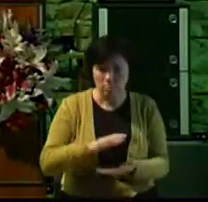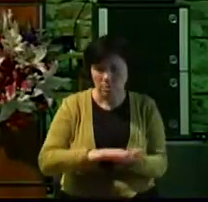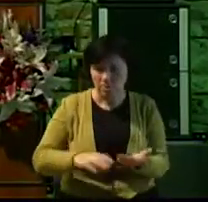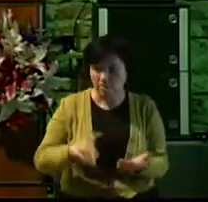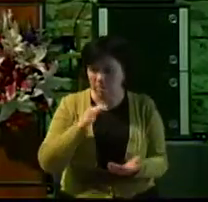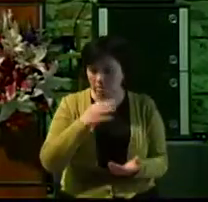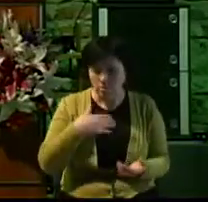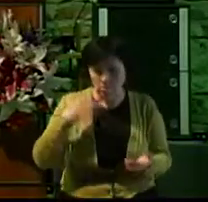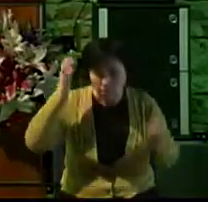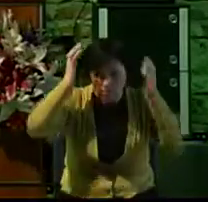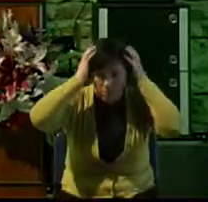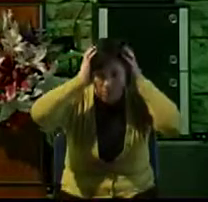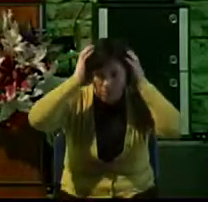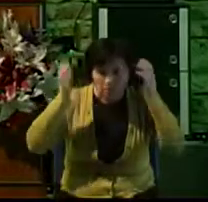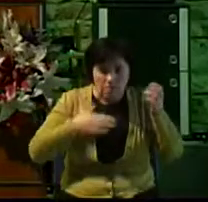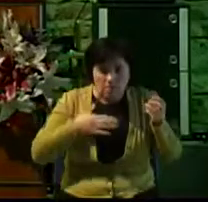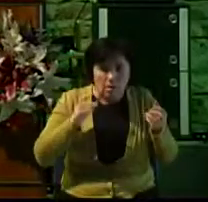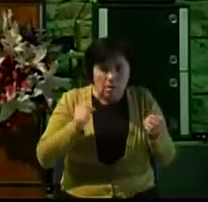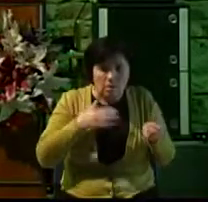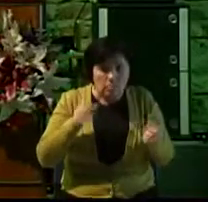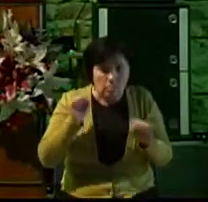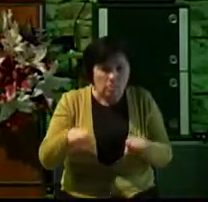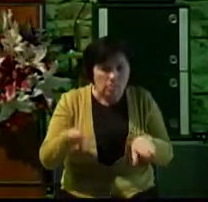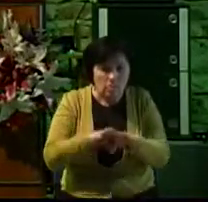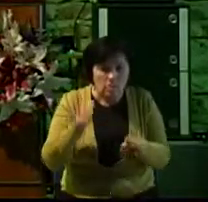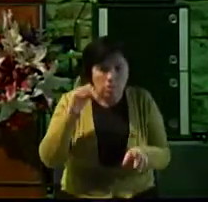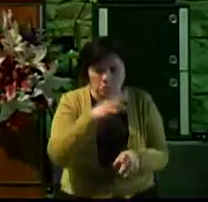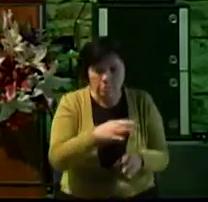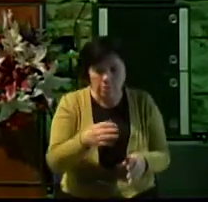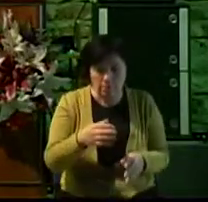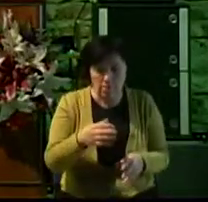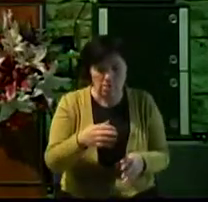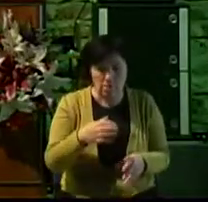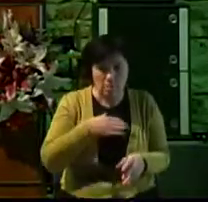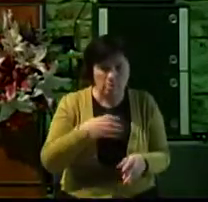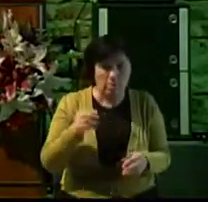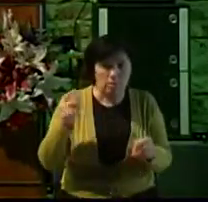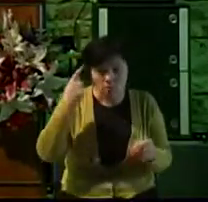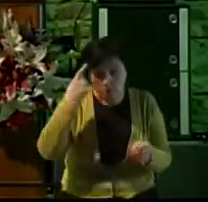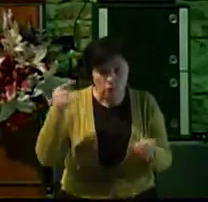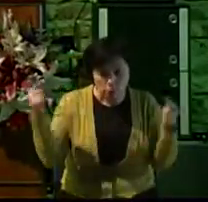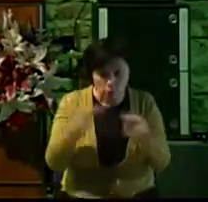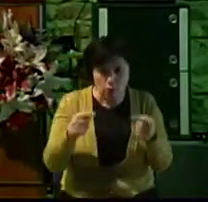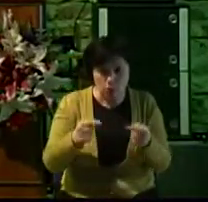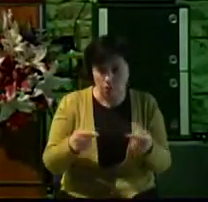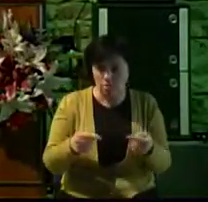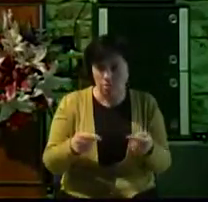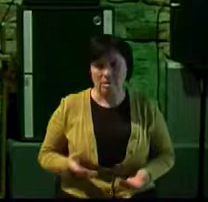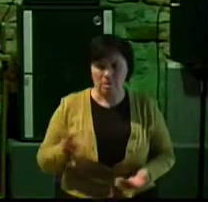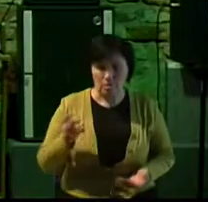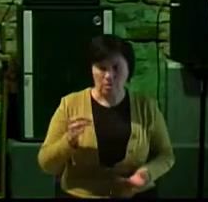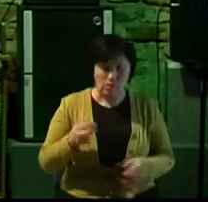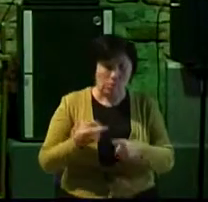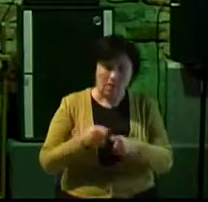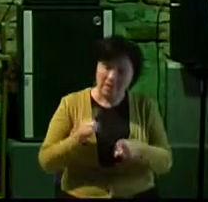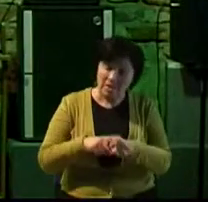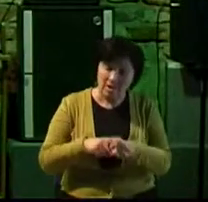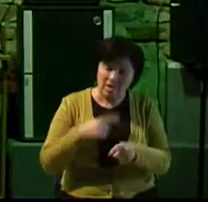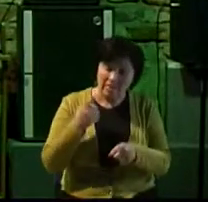Итак, я думаю, что нам важно понять то, о чем здесь идет речь. Безусловно,